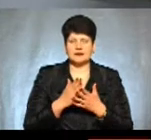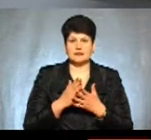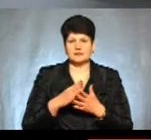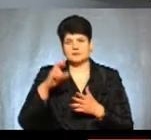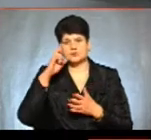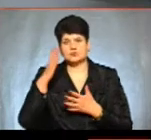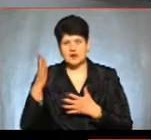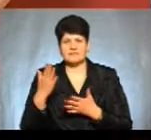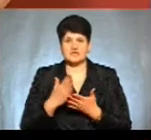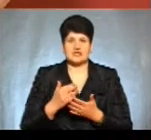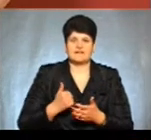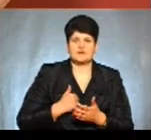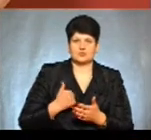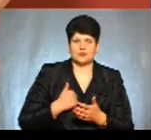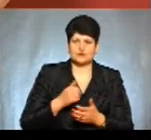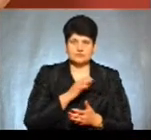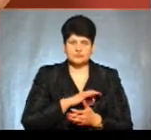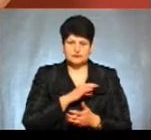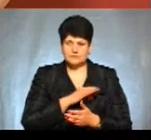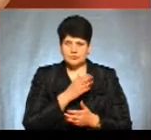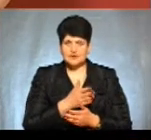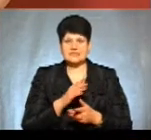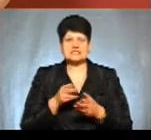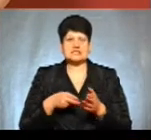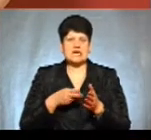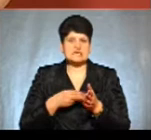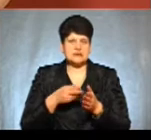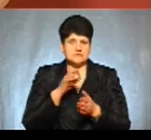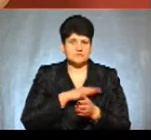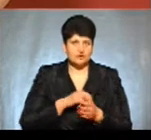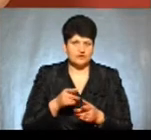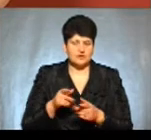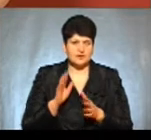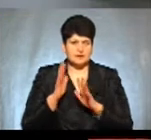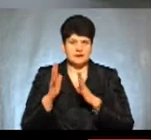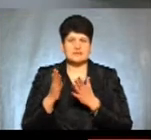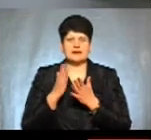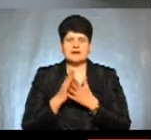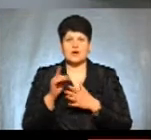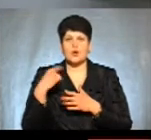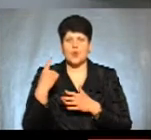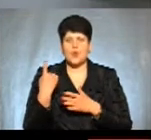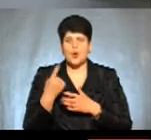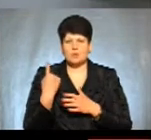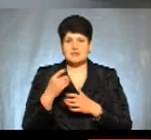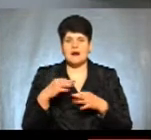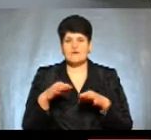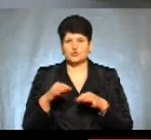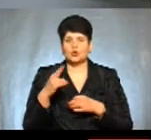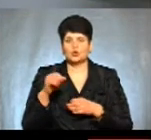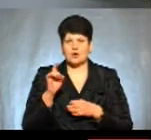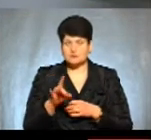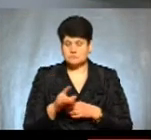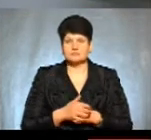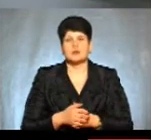користувачі воєнні, є користувачі від залізниці, є користувачі від облавтодору.